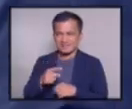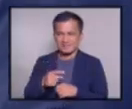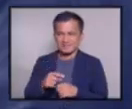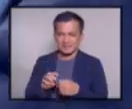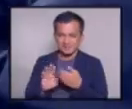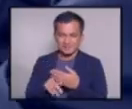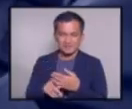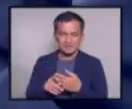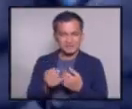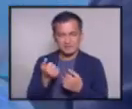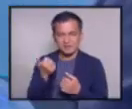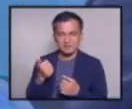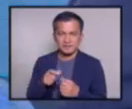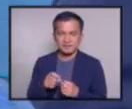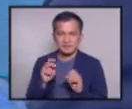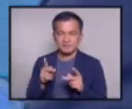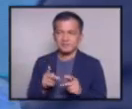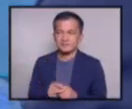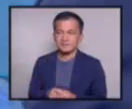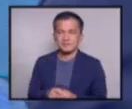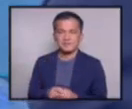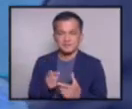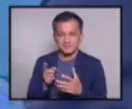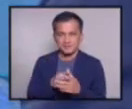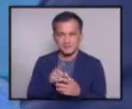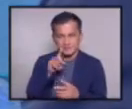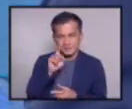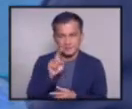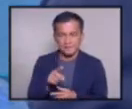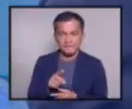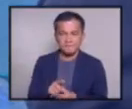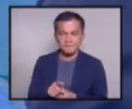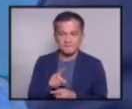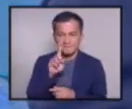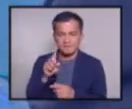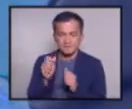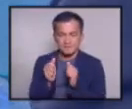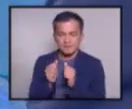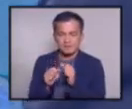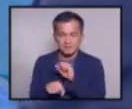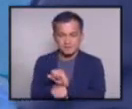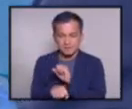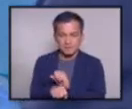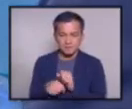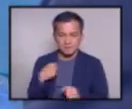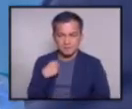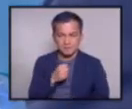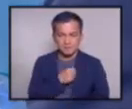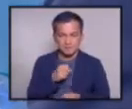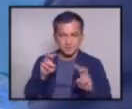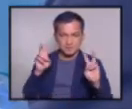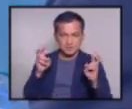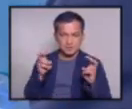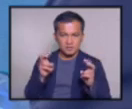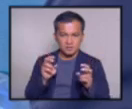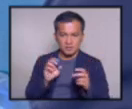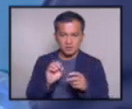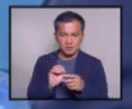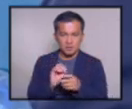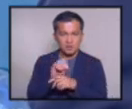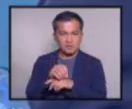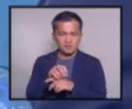dyan. Yan, okay. Unang tanong. Isa sa mga trabaho ng senador ay yung tinatawag na